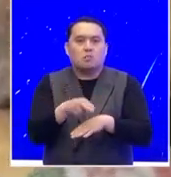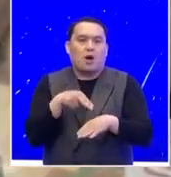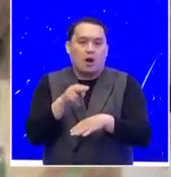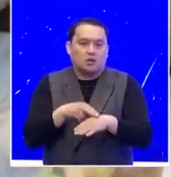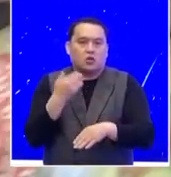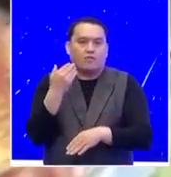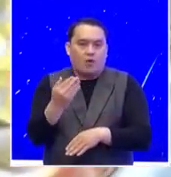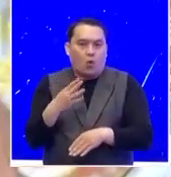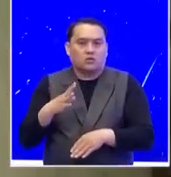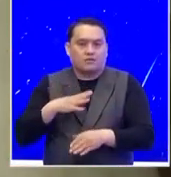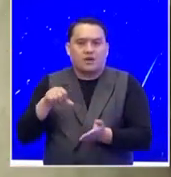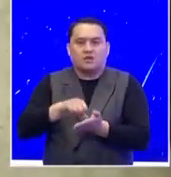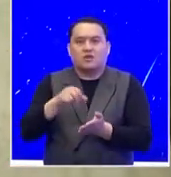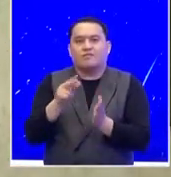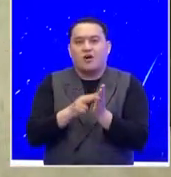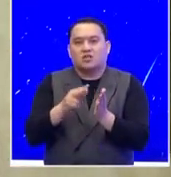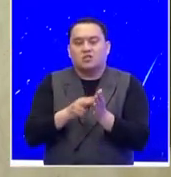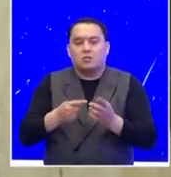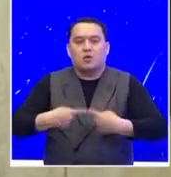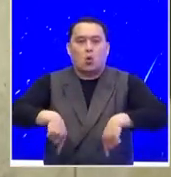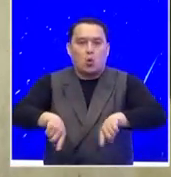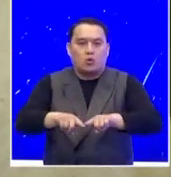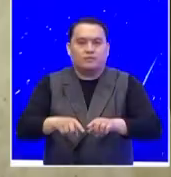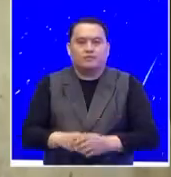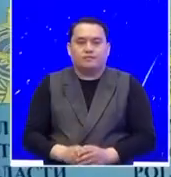полицейские, подозреваемые причастны к краже 8 люков.